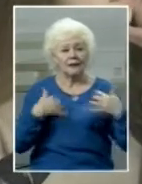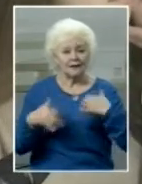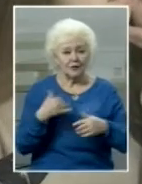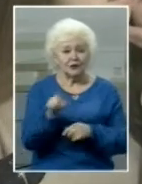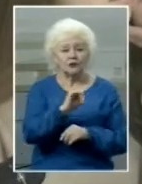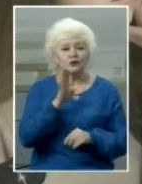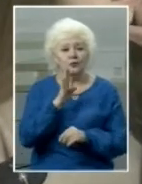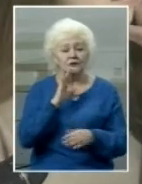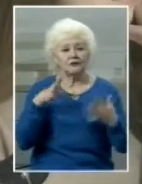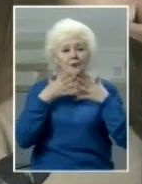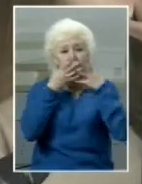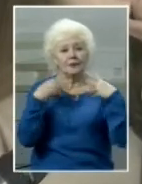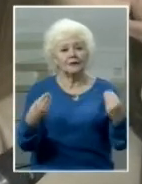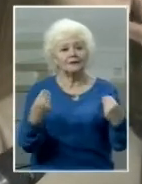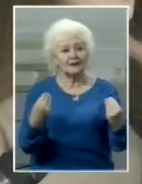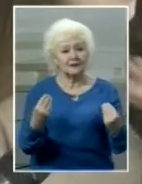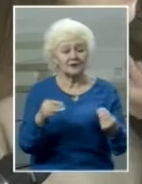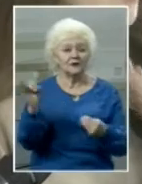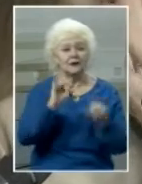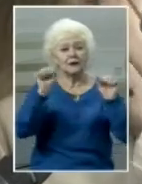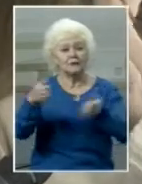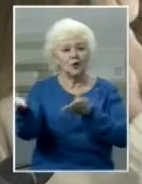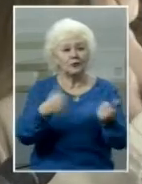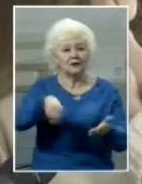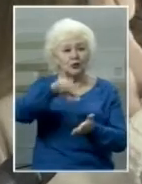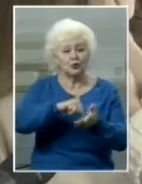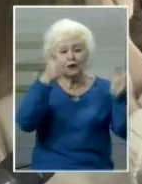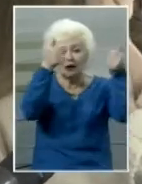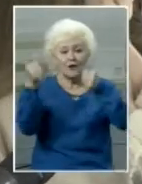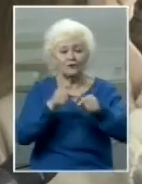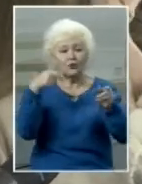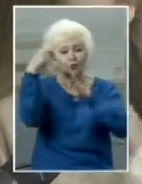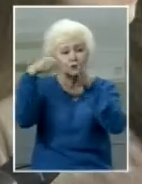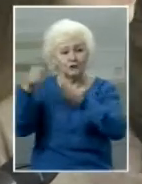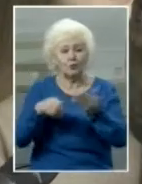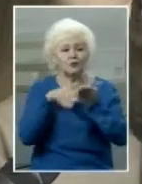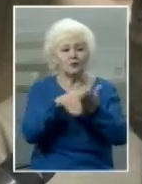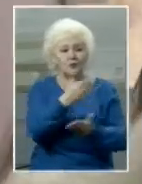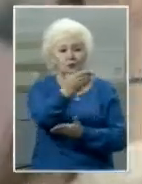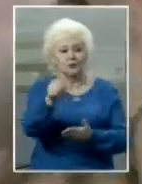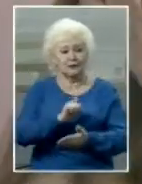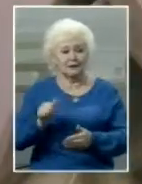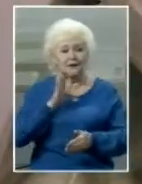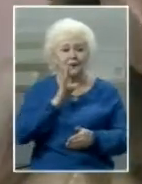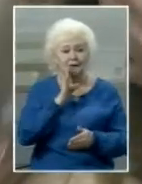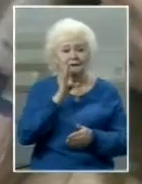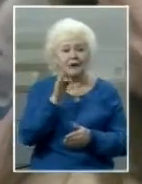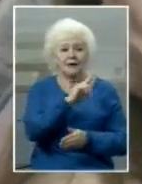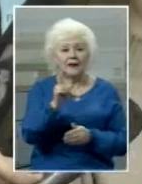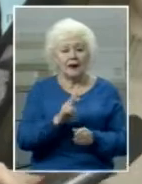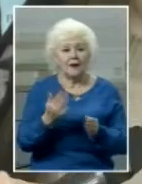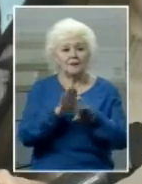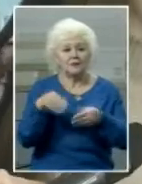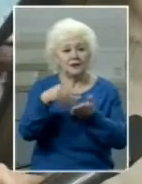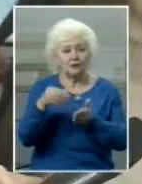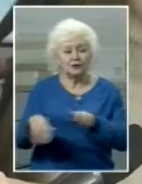чтобы девчонки были красивые и могли принять участие в фотосъемке, помочь тем самым девочке приобрести пароподиум.